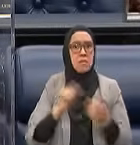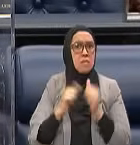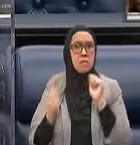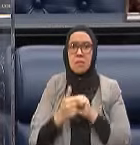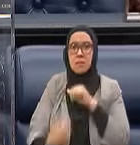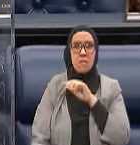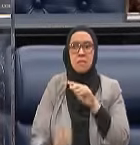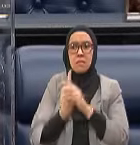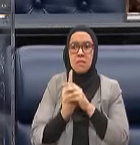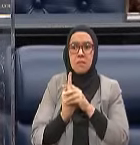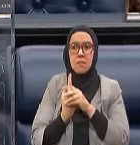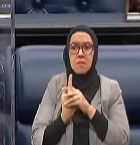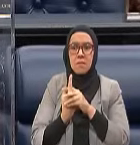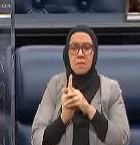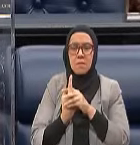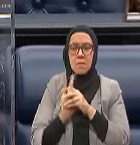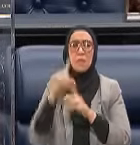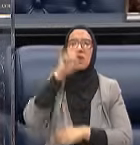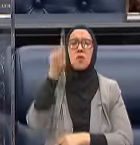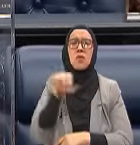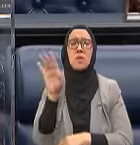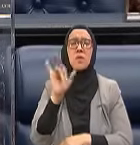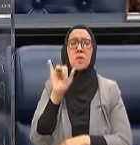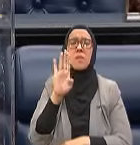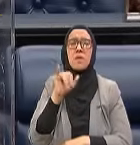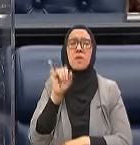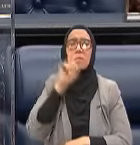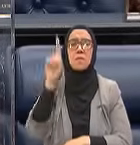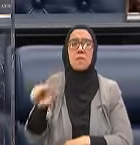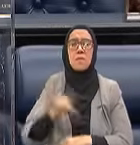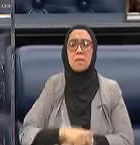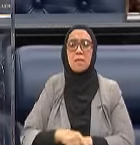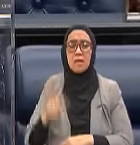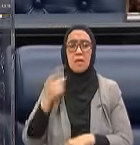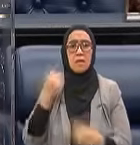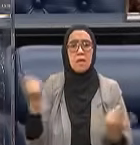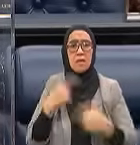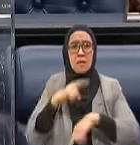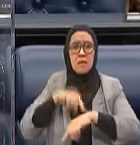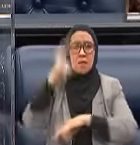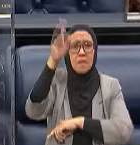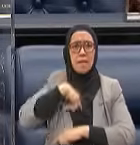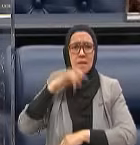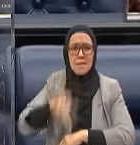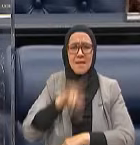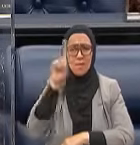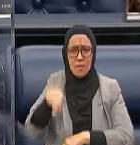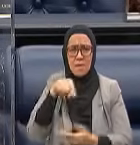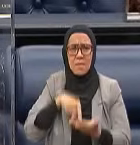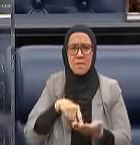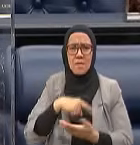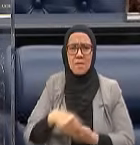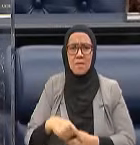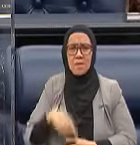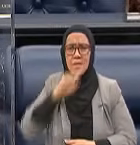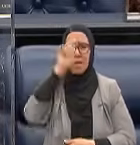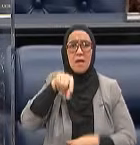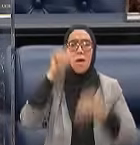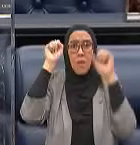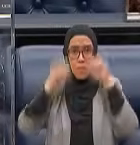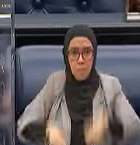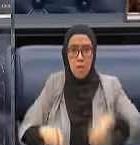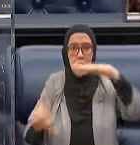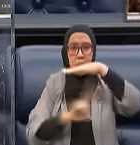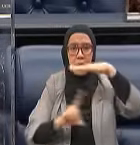asal-asalan obat panu soalan-soalan asalkan base Bolehkah dasar kabel tas ini